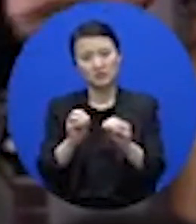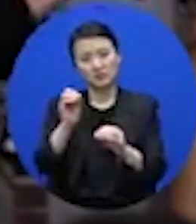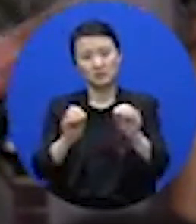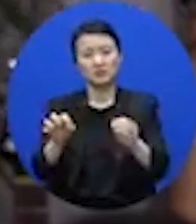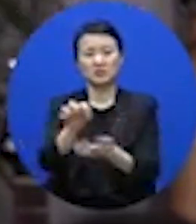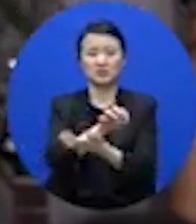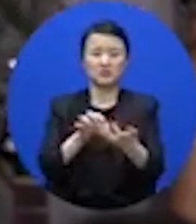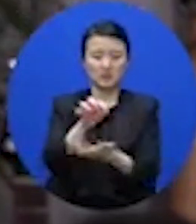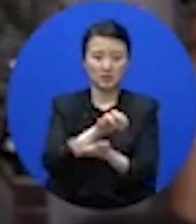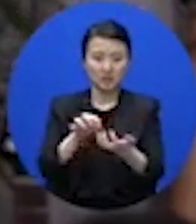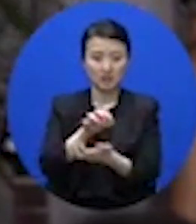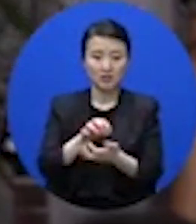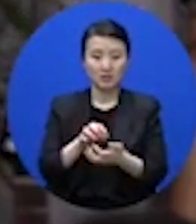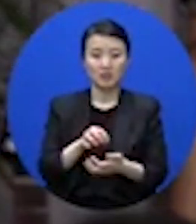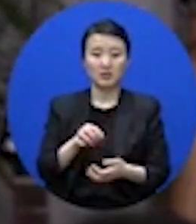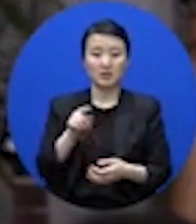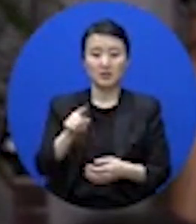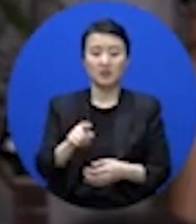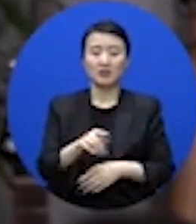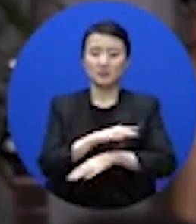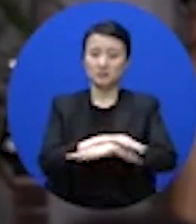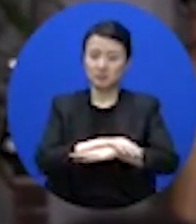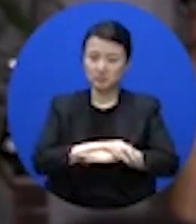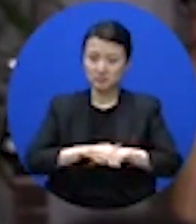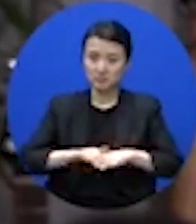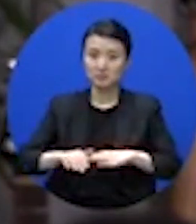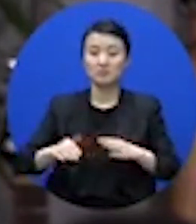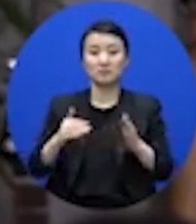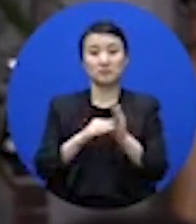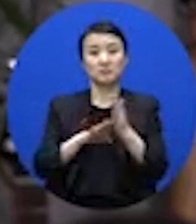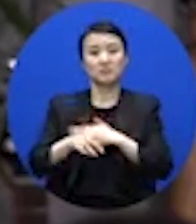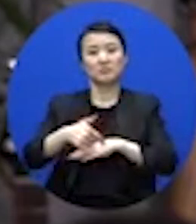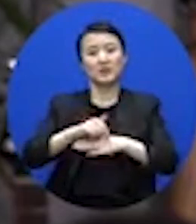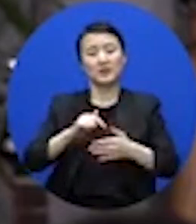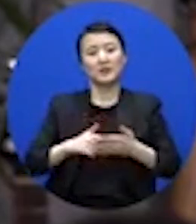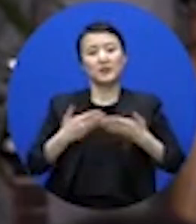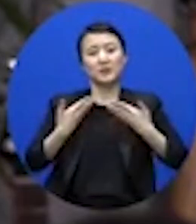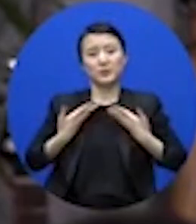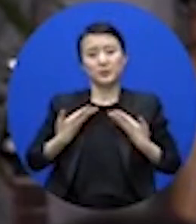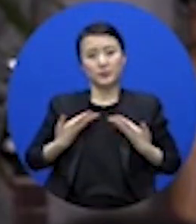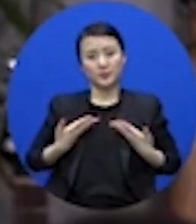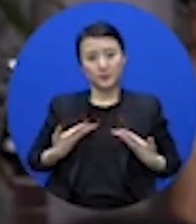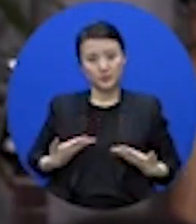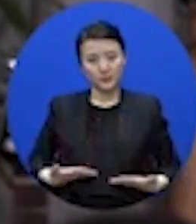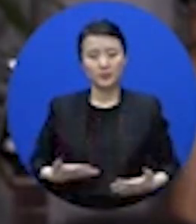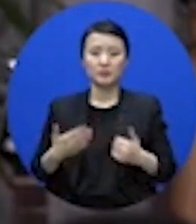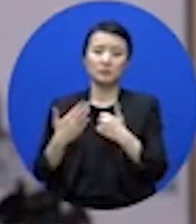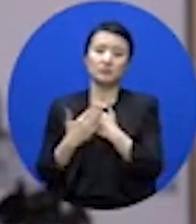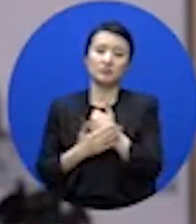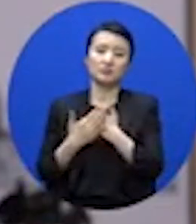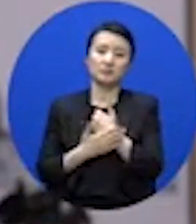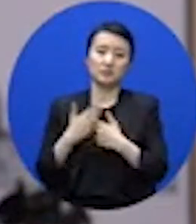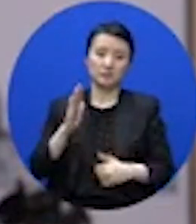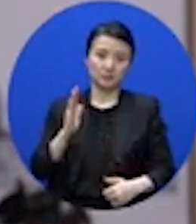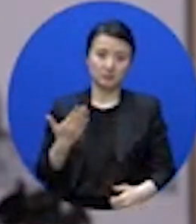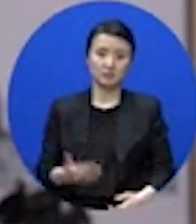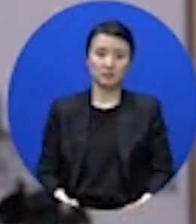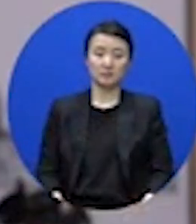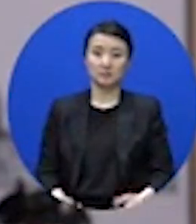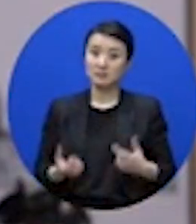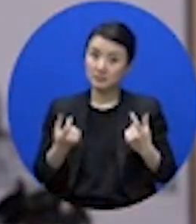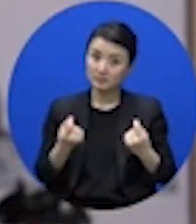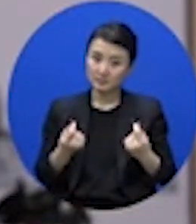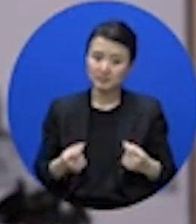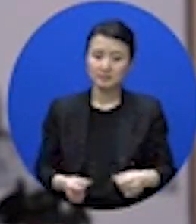넣고 붙이고 이거를 해서 우리 마음을 달래주고 슬프게 하고 기쁘게 하고 위로해주고 하는 거예요. 얼마나 닮아